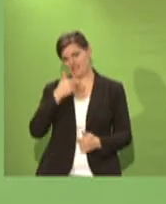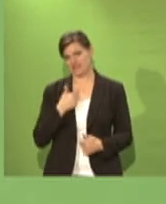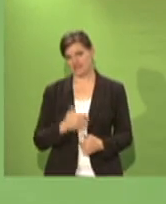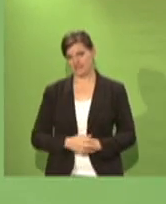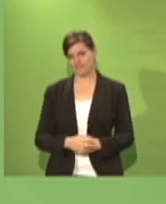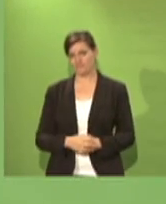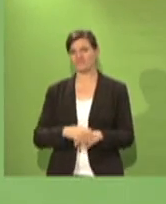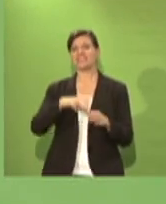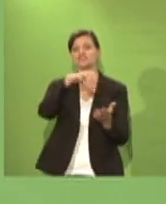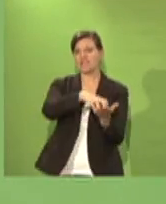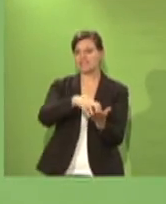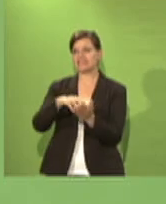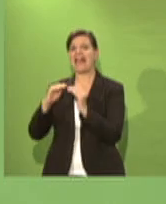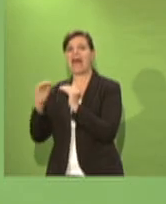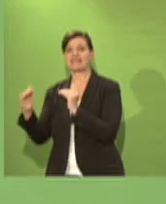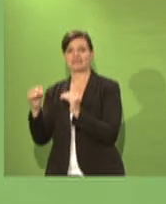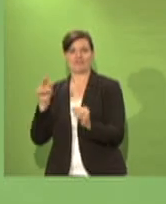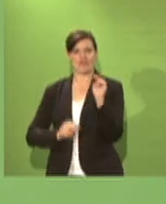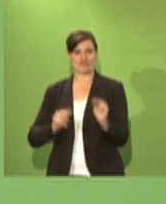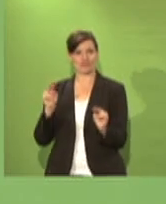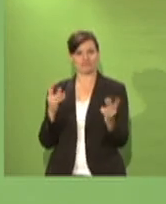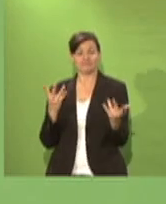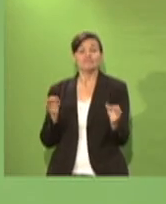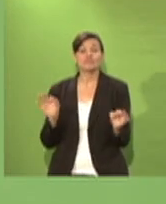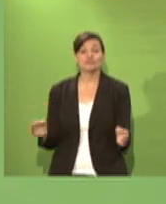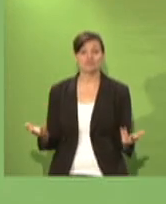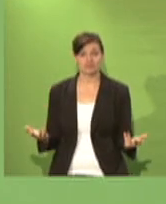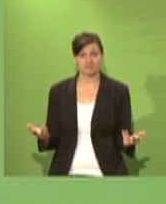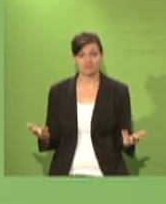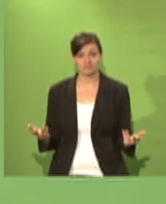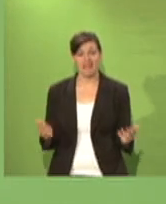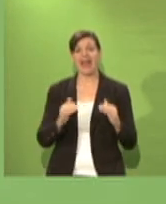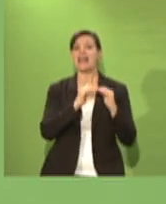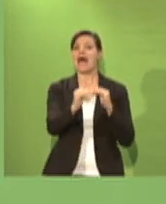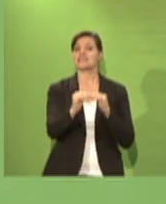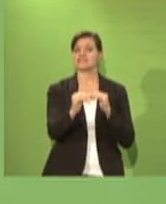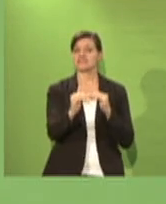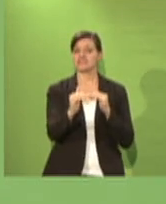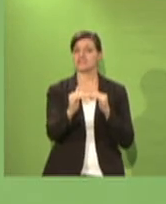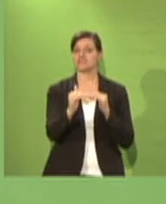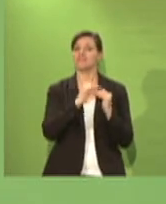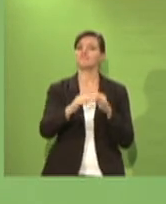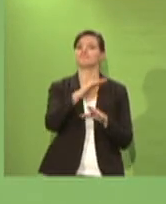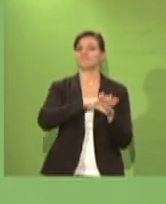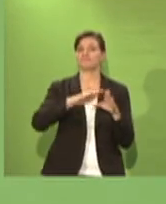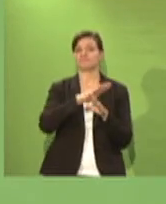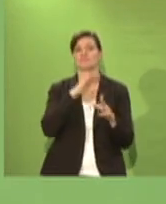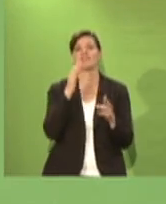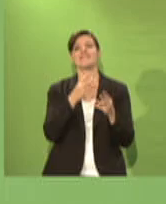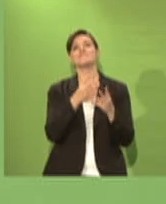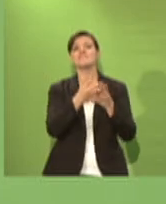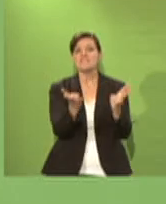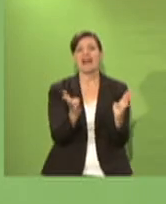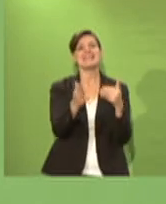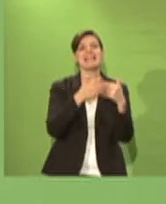und Land sind unterschiedlich. Und das ist auch gut so. Denn es gibt auf der einen Seite im Land, in den ländlichen Räumen, vielfältige